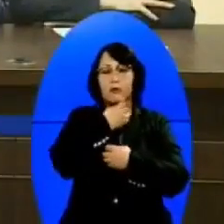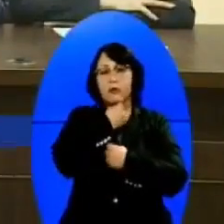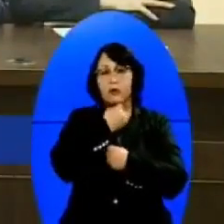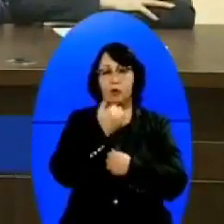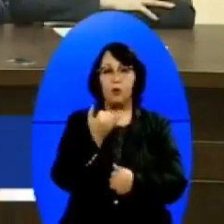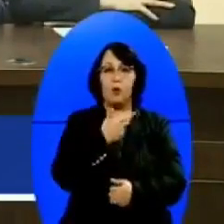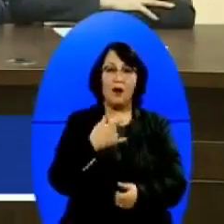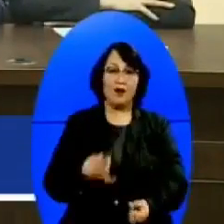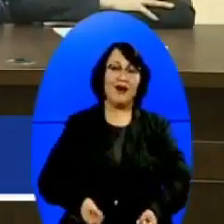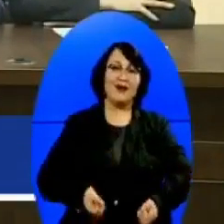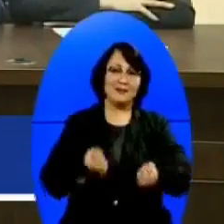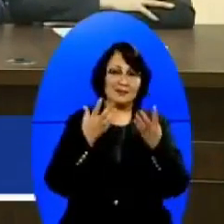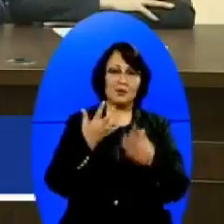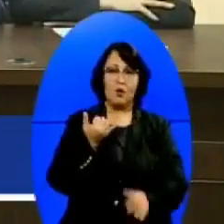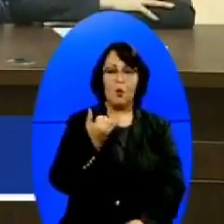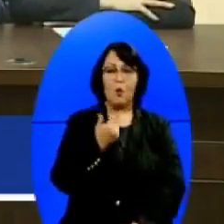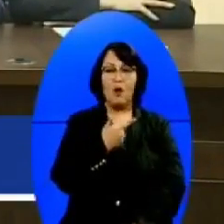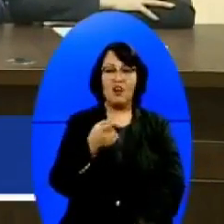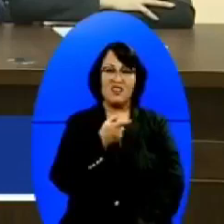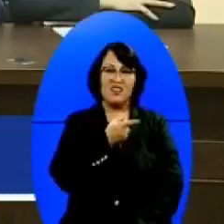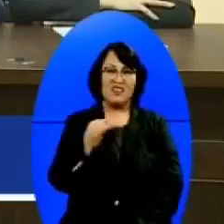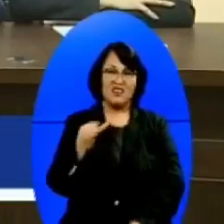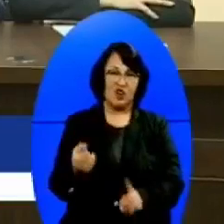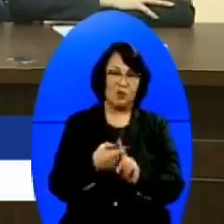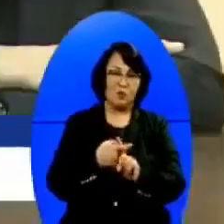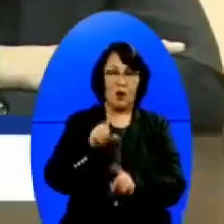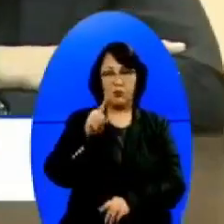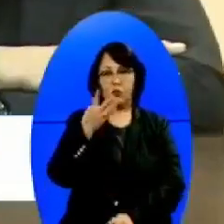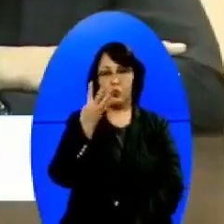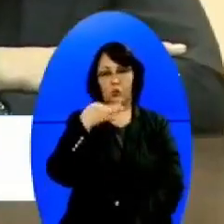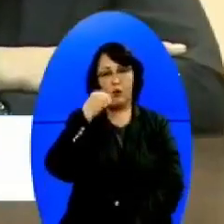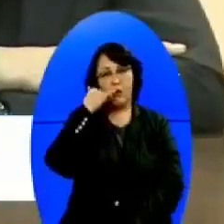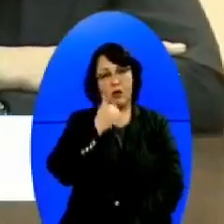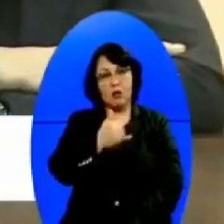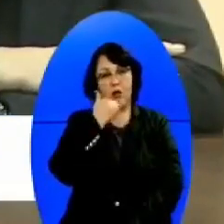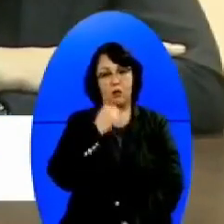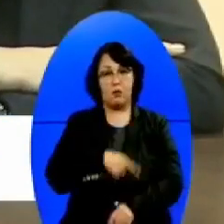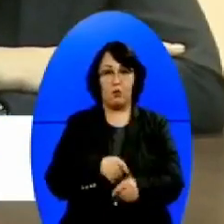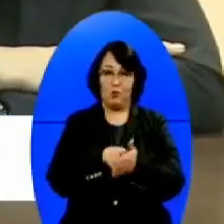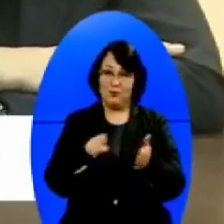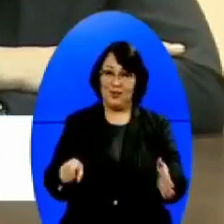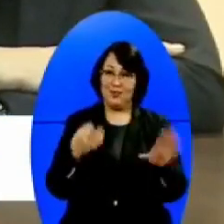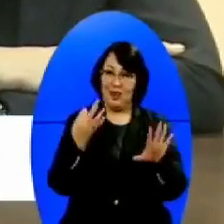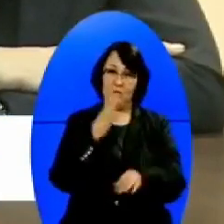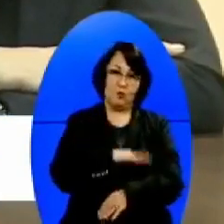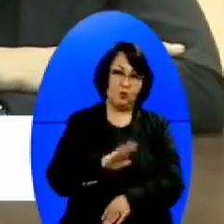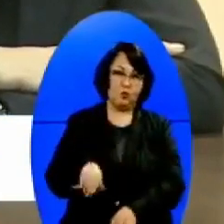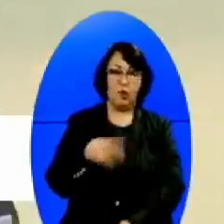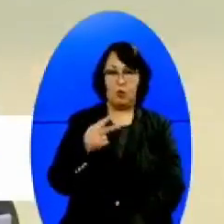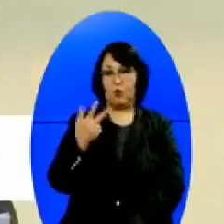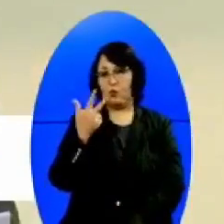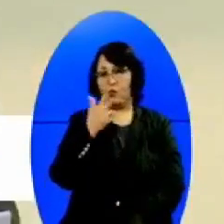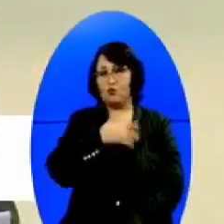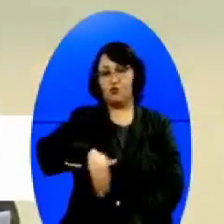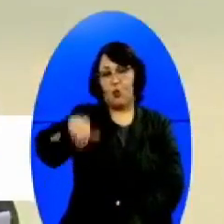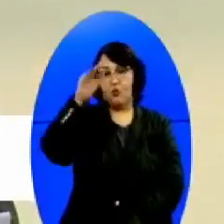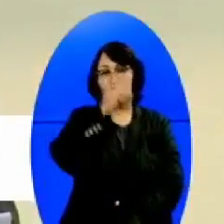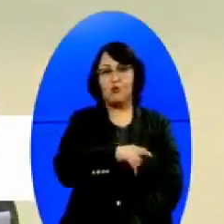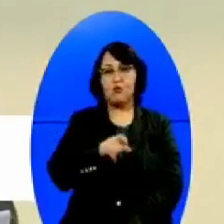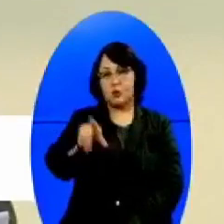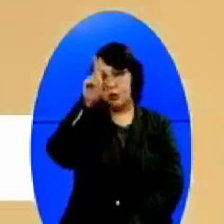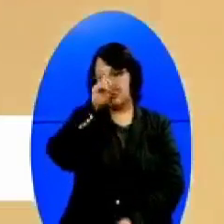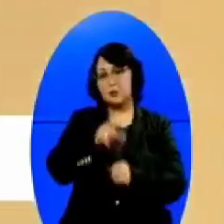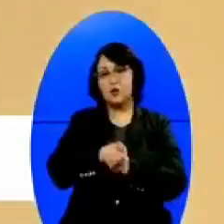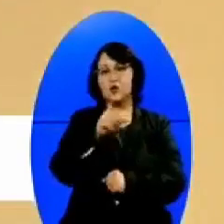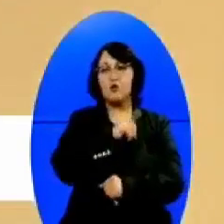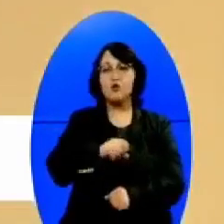Өнгөрсөн 3 хоногт угарын хийтэй холбоотой нийт 14 дуудлага иржээ. Энэ хугацаанд 8 хүүхэд 23 том хүнд эмч мэрэгжилтнүүд